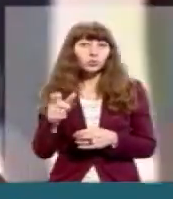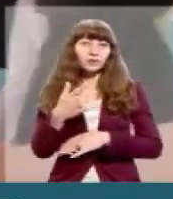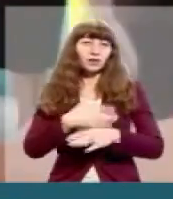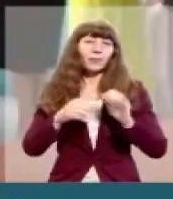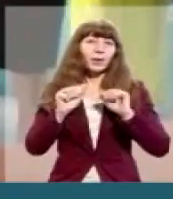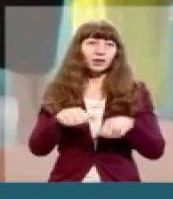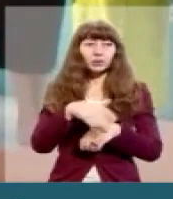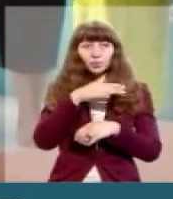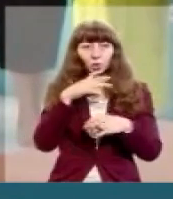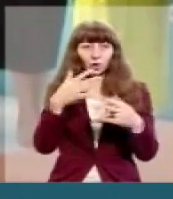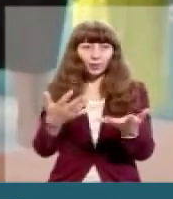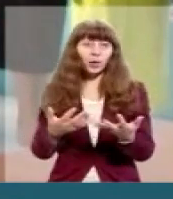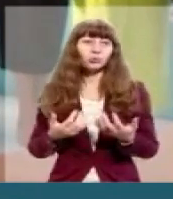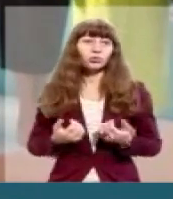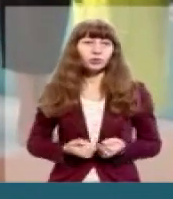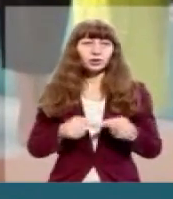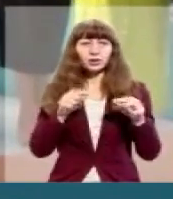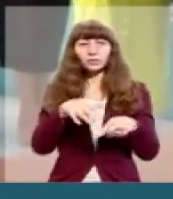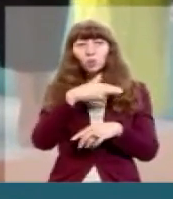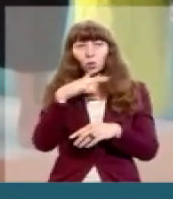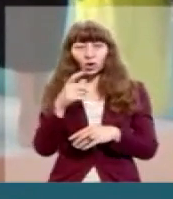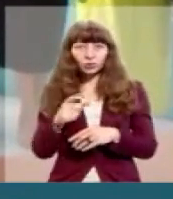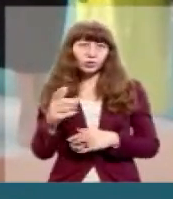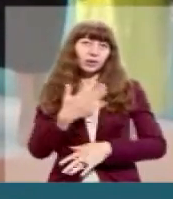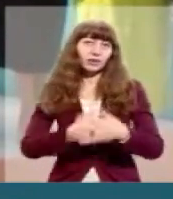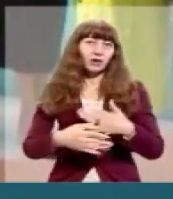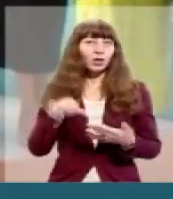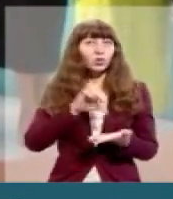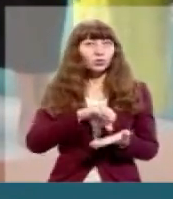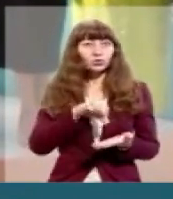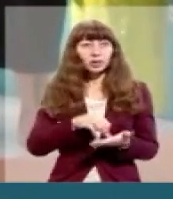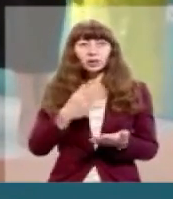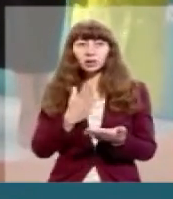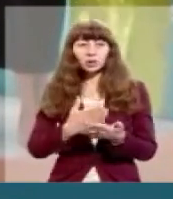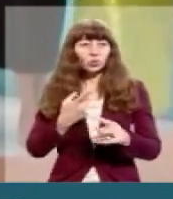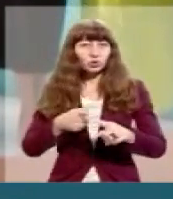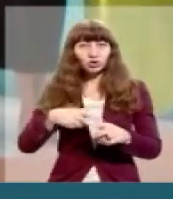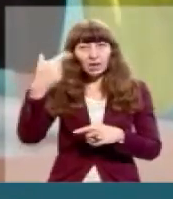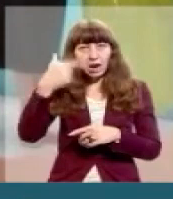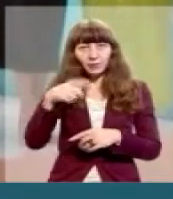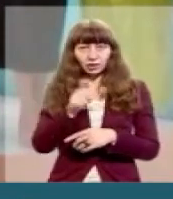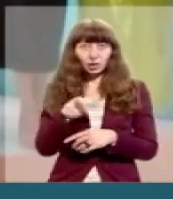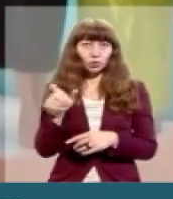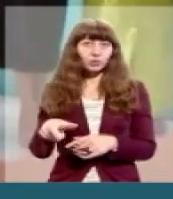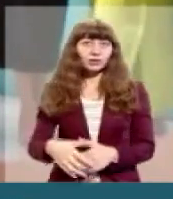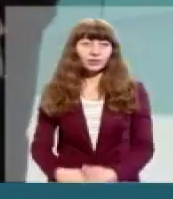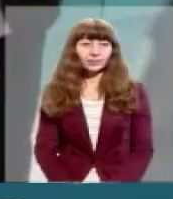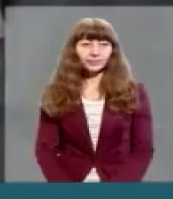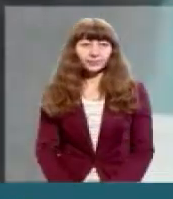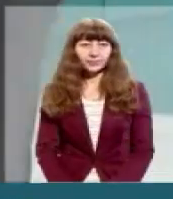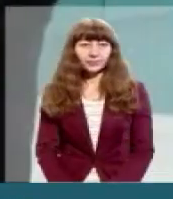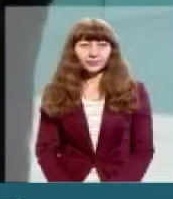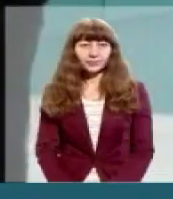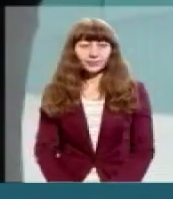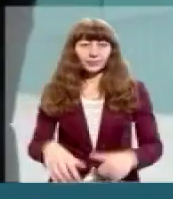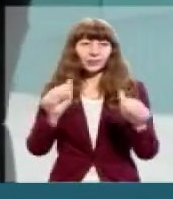келдім. Өткені жастарымыз көп, тағдырлас мүмкіндік шектеулі жандар, білімді азаматтар да бар.